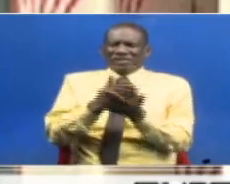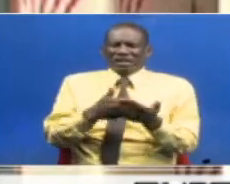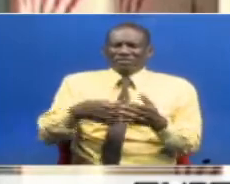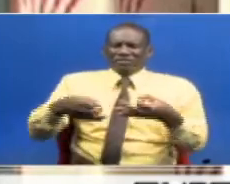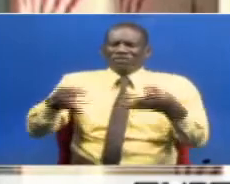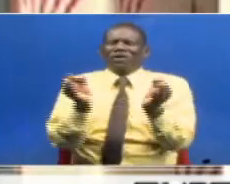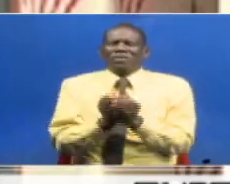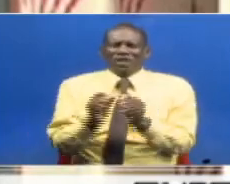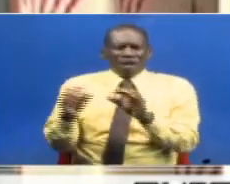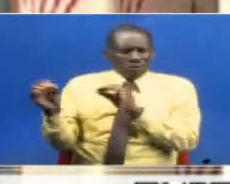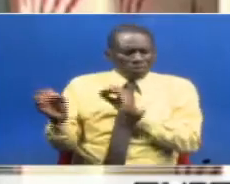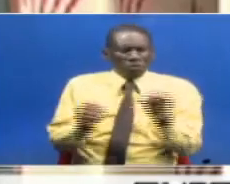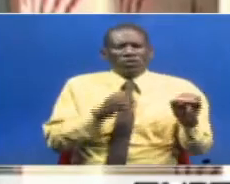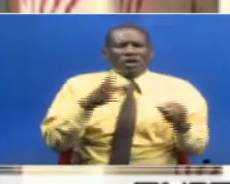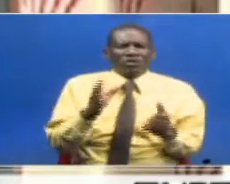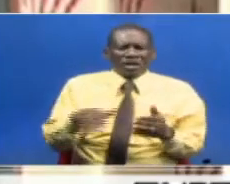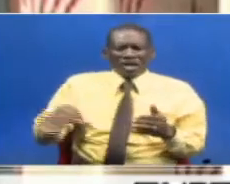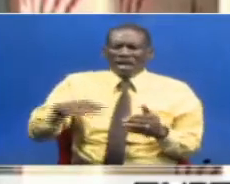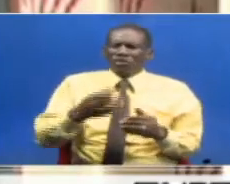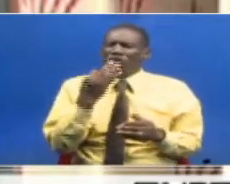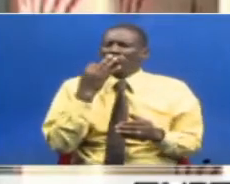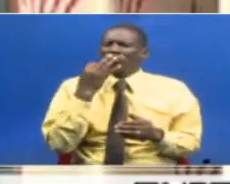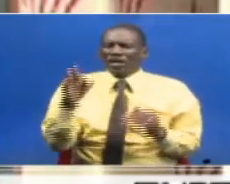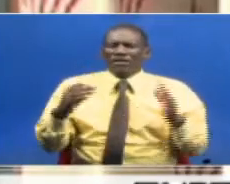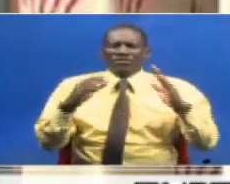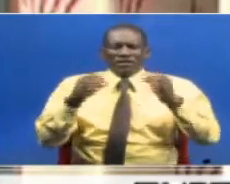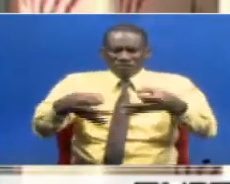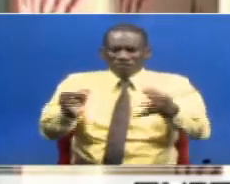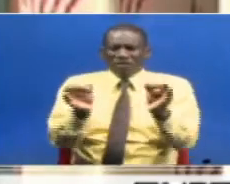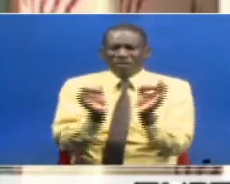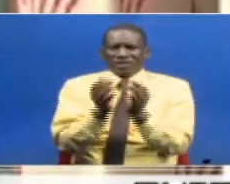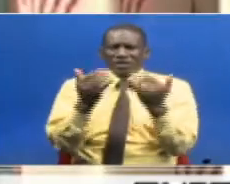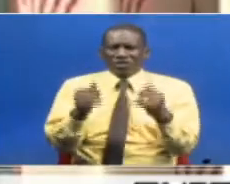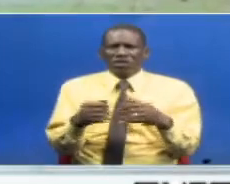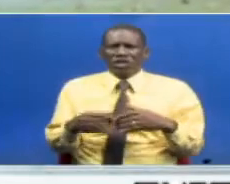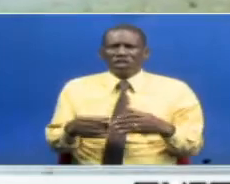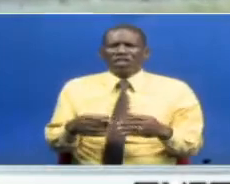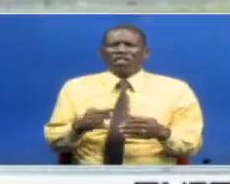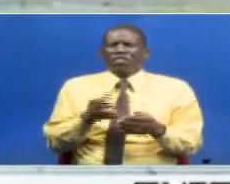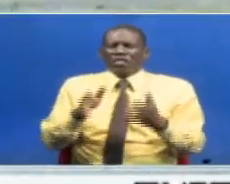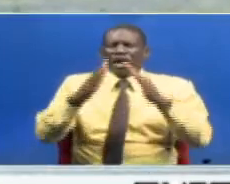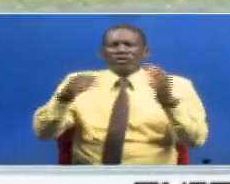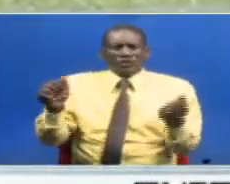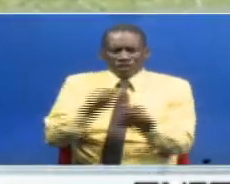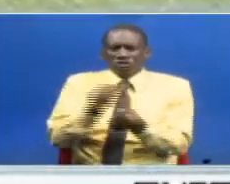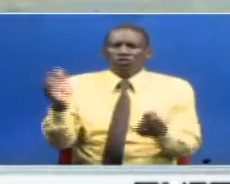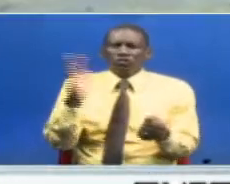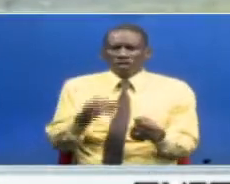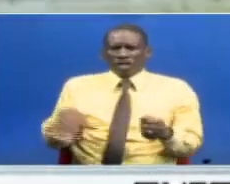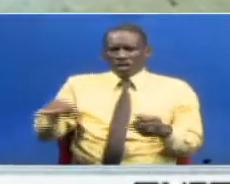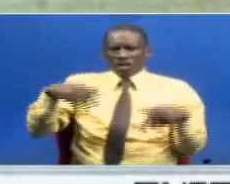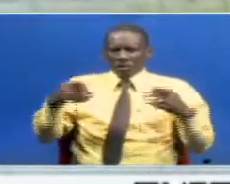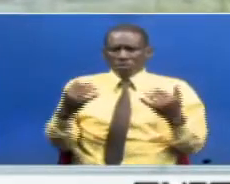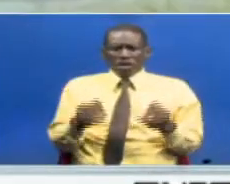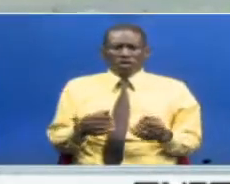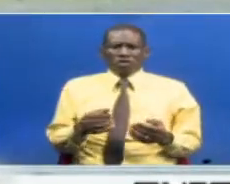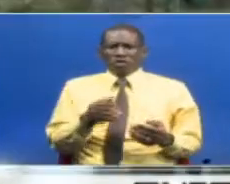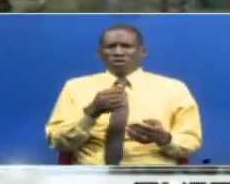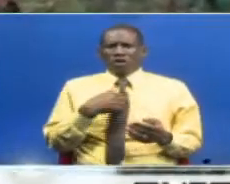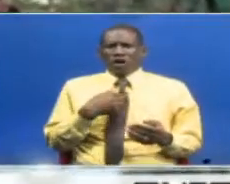displaced. That is around 300 households who have lost their dwelling. Wenyeji pia wanakodolewa macho